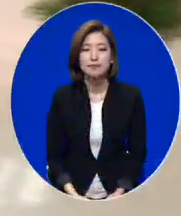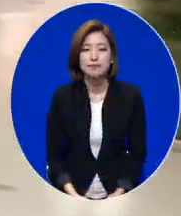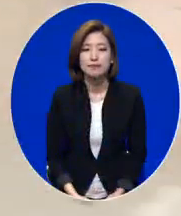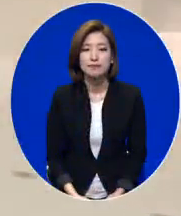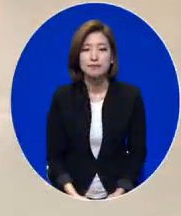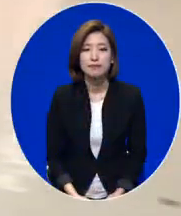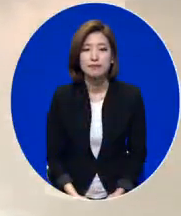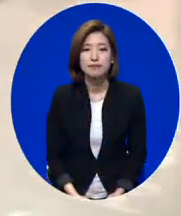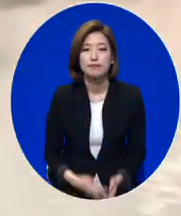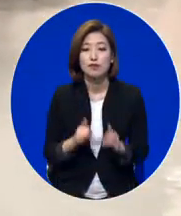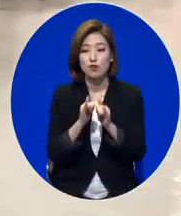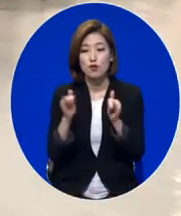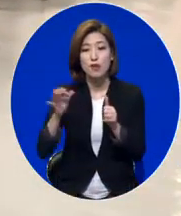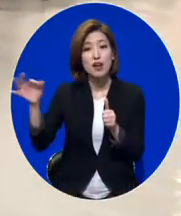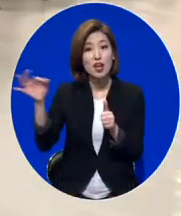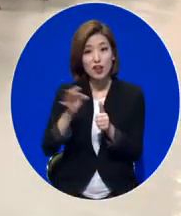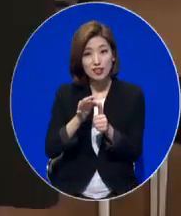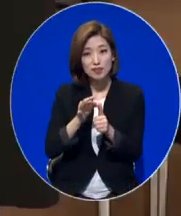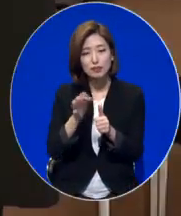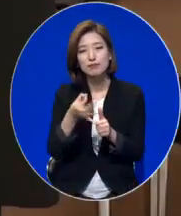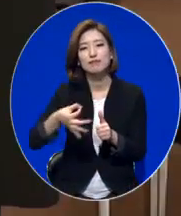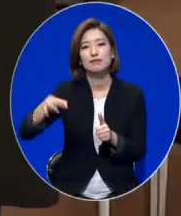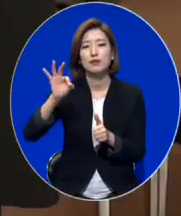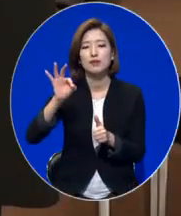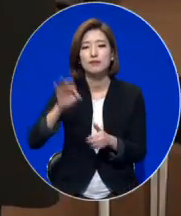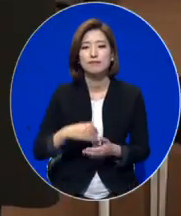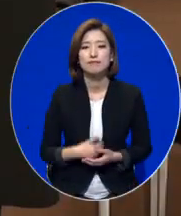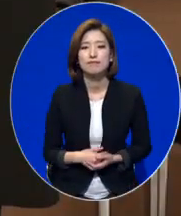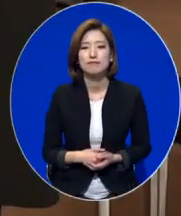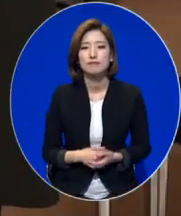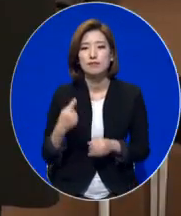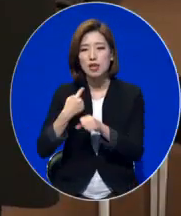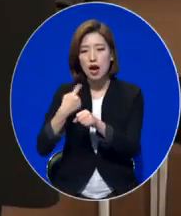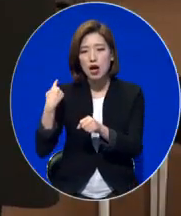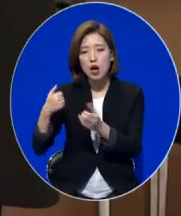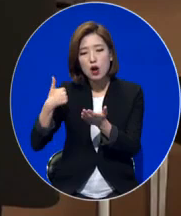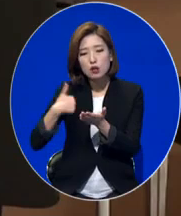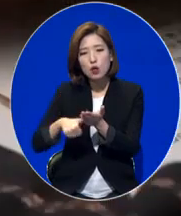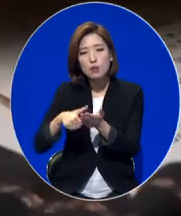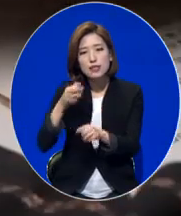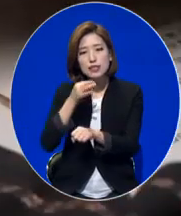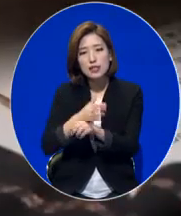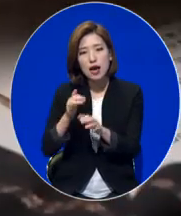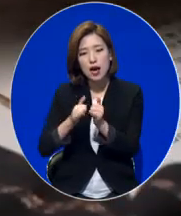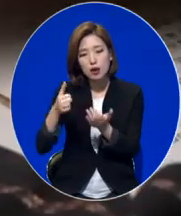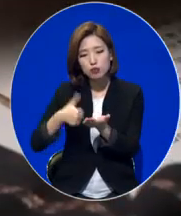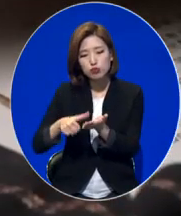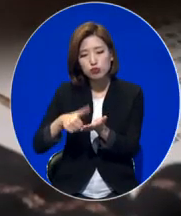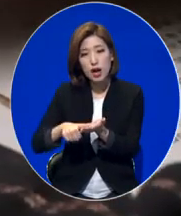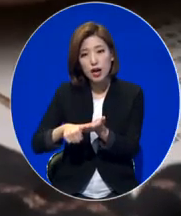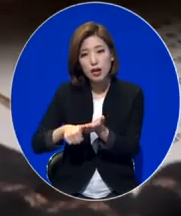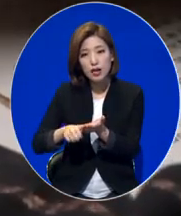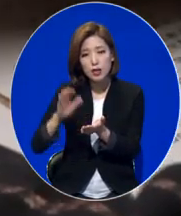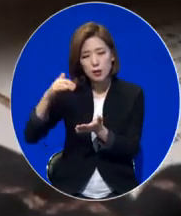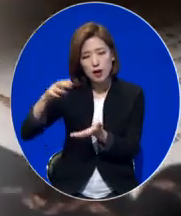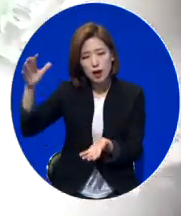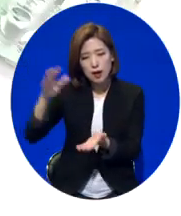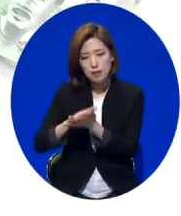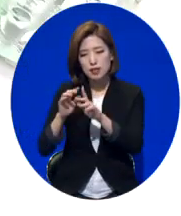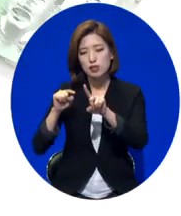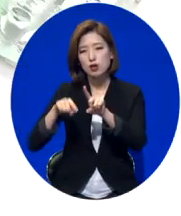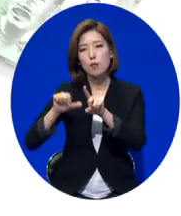이달부터 국민 연금 수령액이 오릅니다 지난해 전국 소비자물가 변동률을 반영해 1.5% 상승 하는데